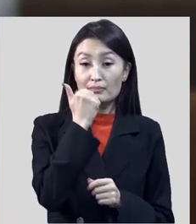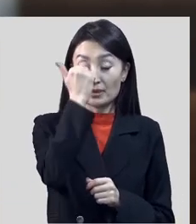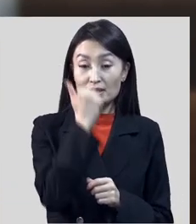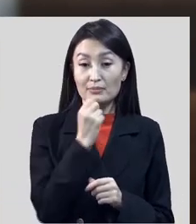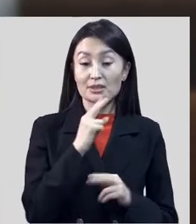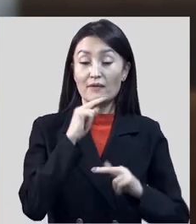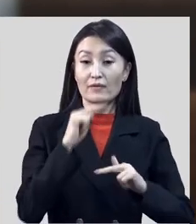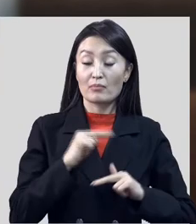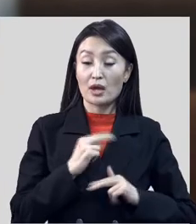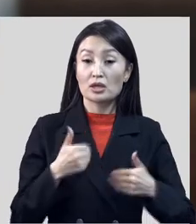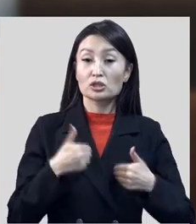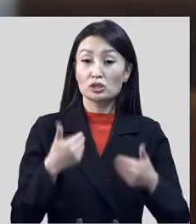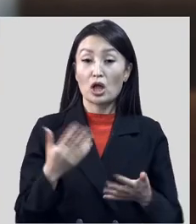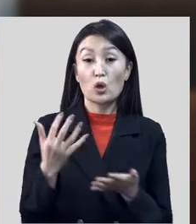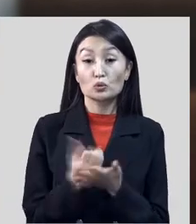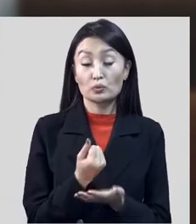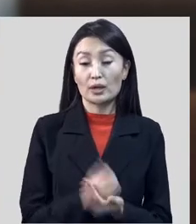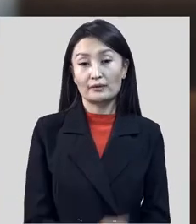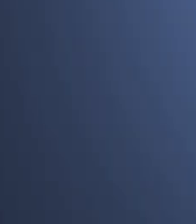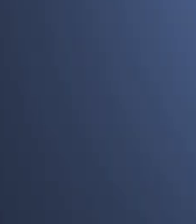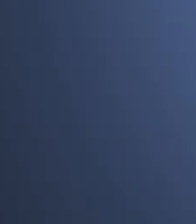желаю всем успехов